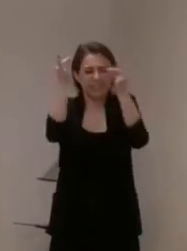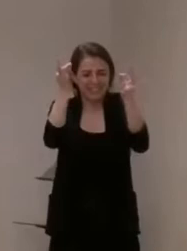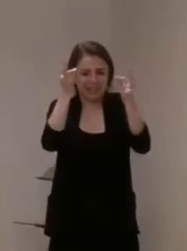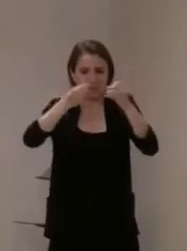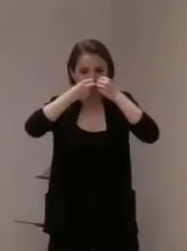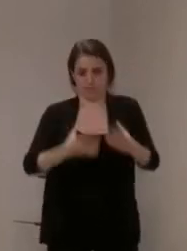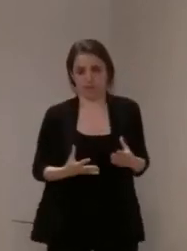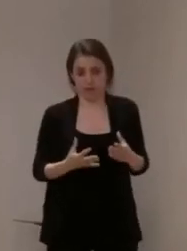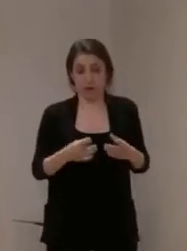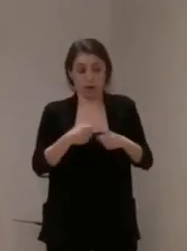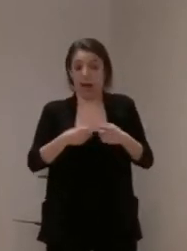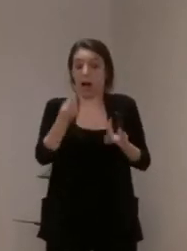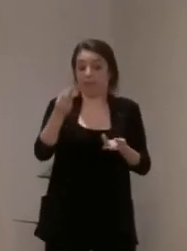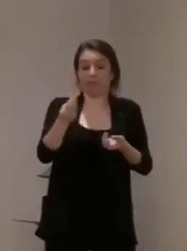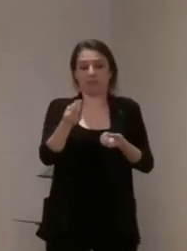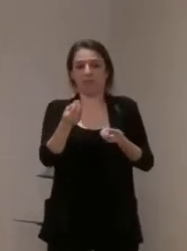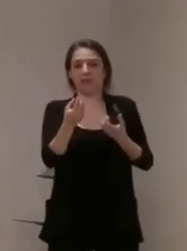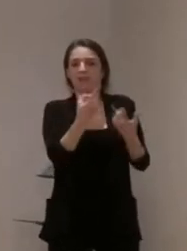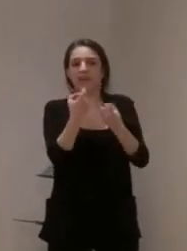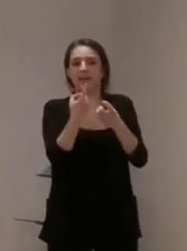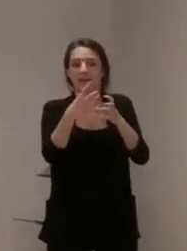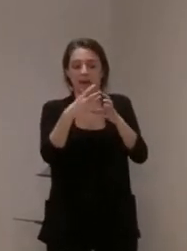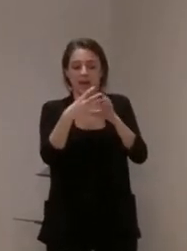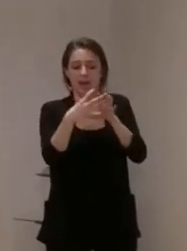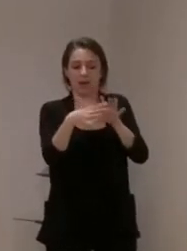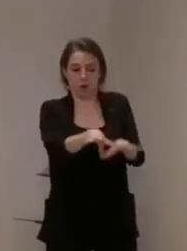coses, perquè llavors això ens dona més comprensió.